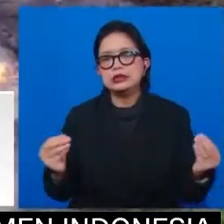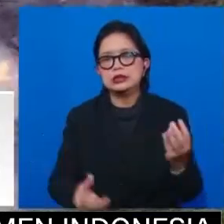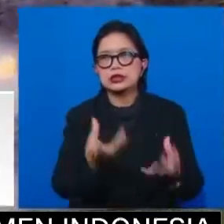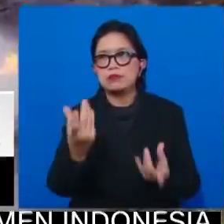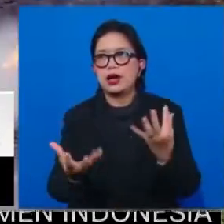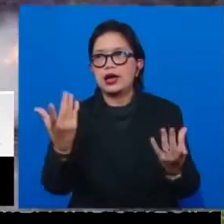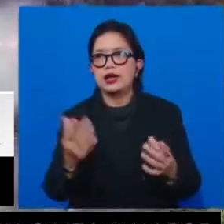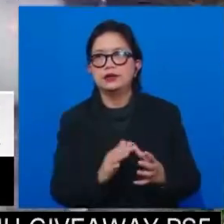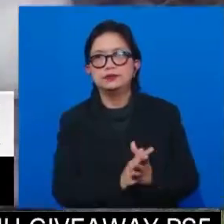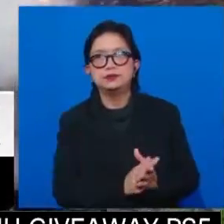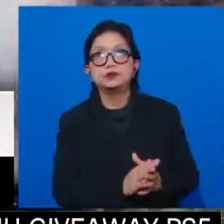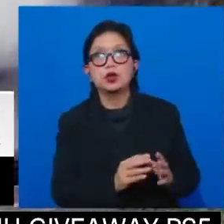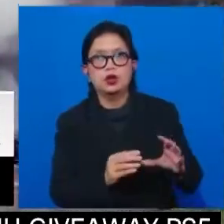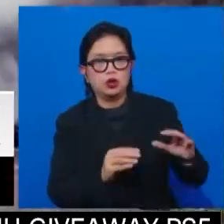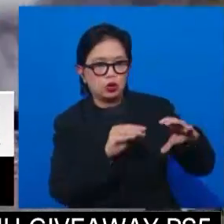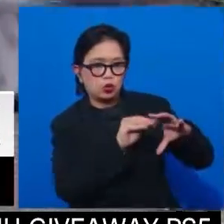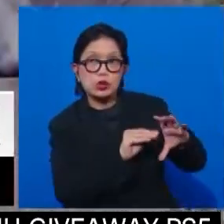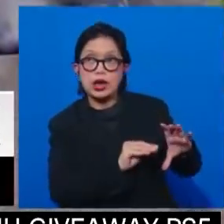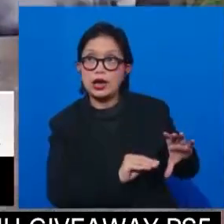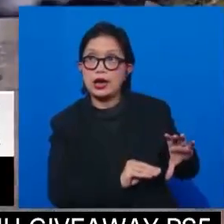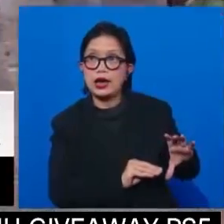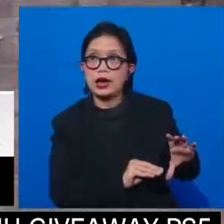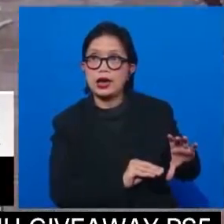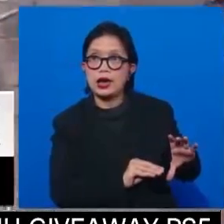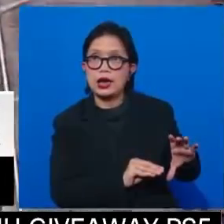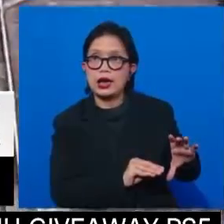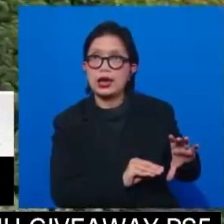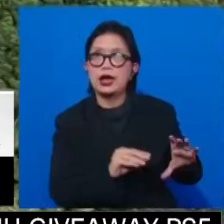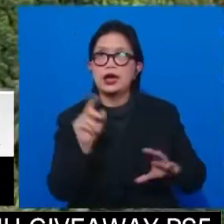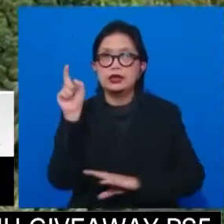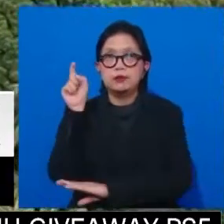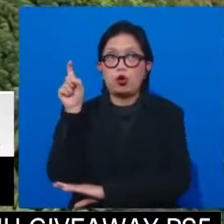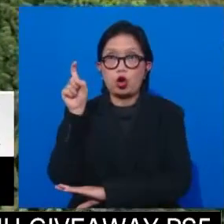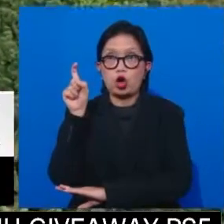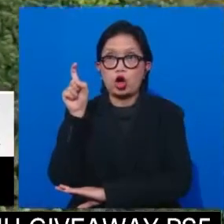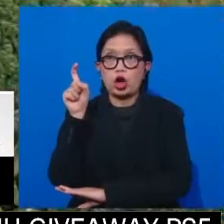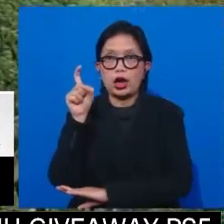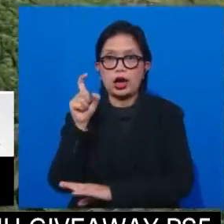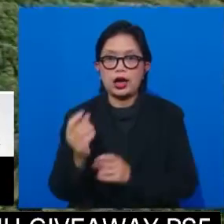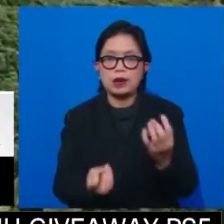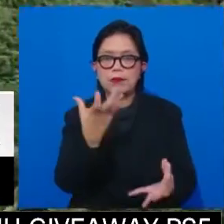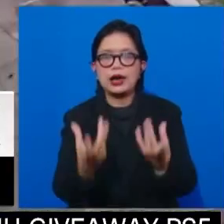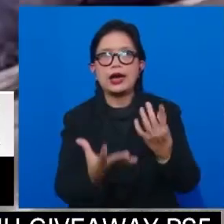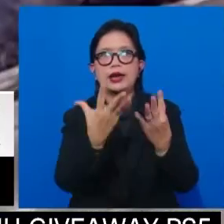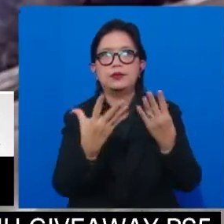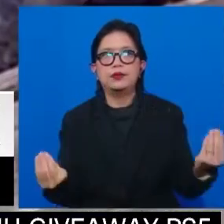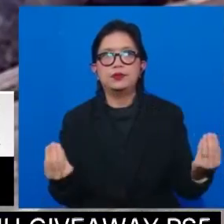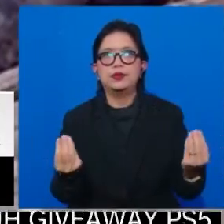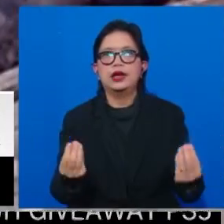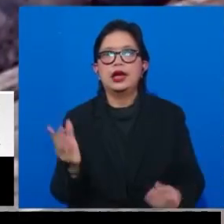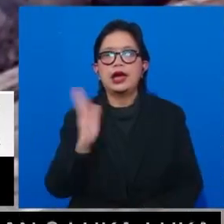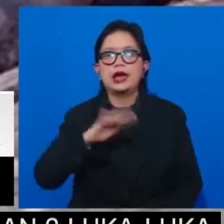Sebuah gudang rongsokan yang berada dekat dengan pasar tradisional Cilengsi, Kabupaten Bogor, Jawa Barat, ludes dilalap api pada Sabtu